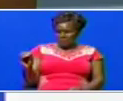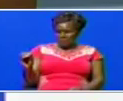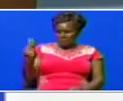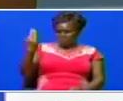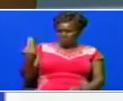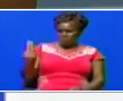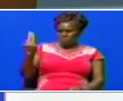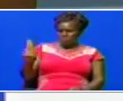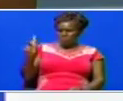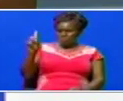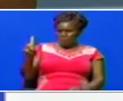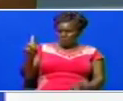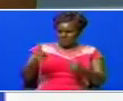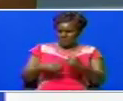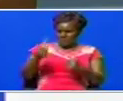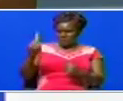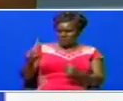Uhuru Kenyatta, 161,